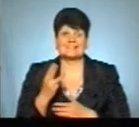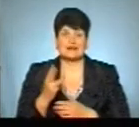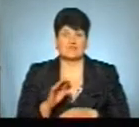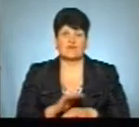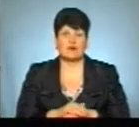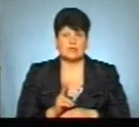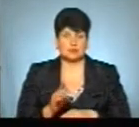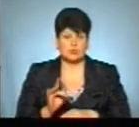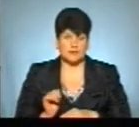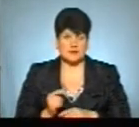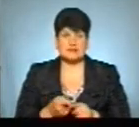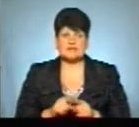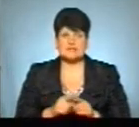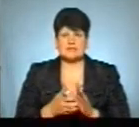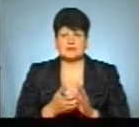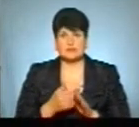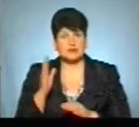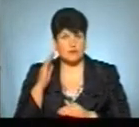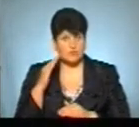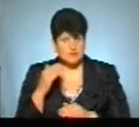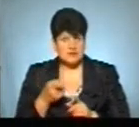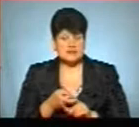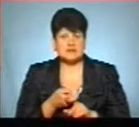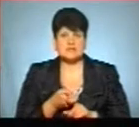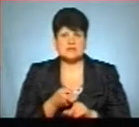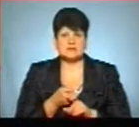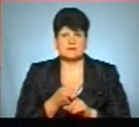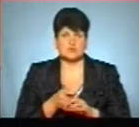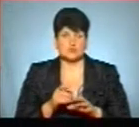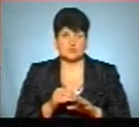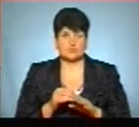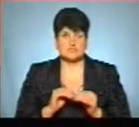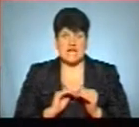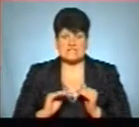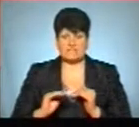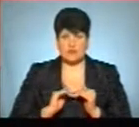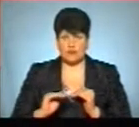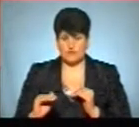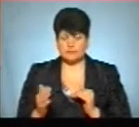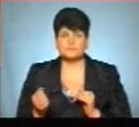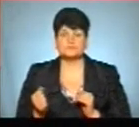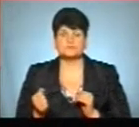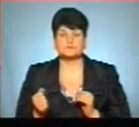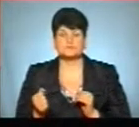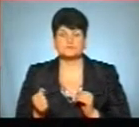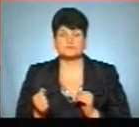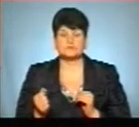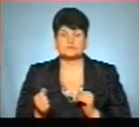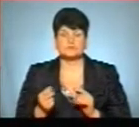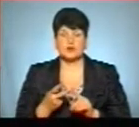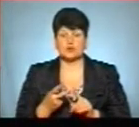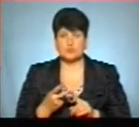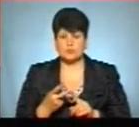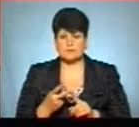Перший фактор – це недостатність води в зв'язку з замощуванням бруківкою чи застеленням асфальту вулиць.